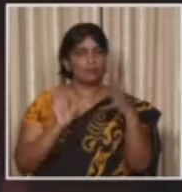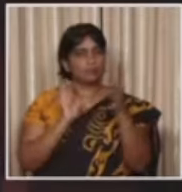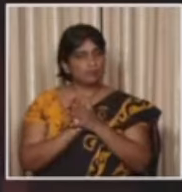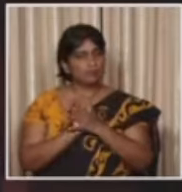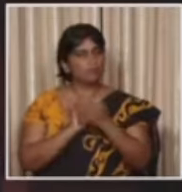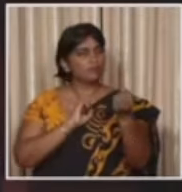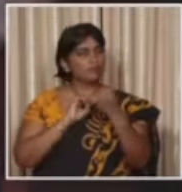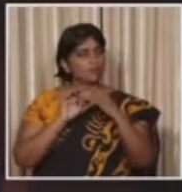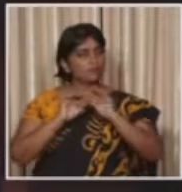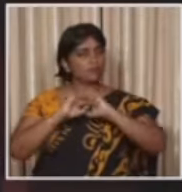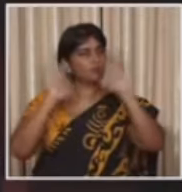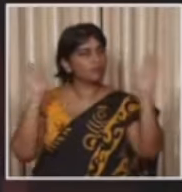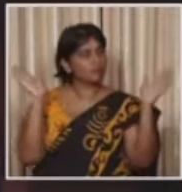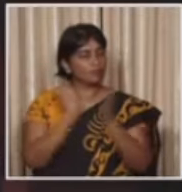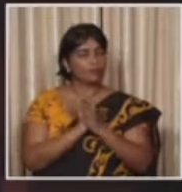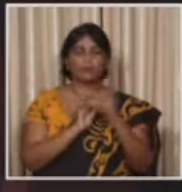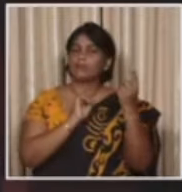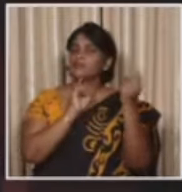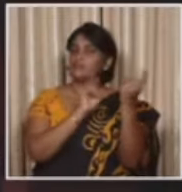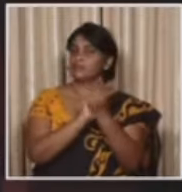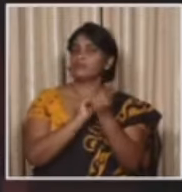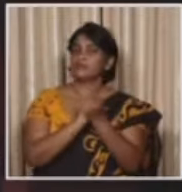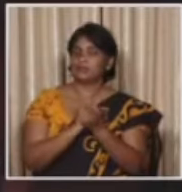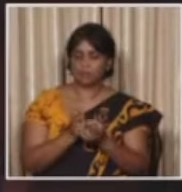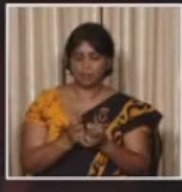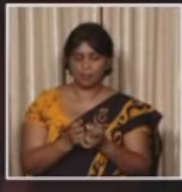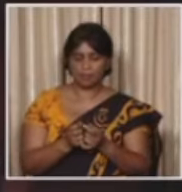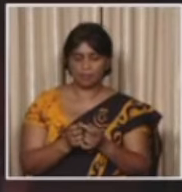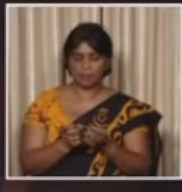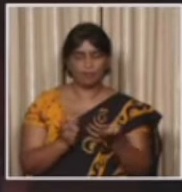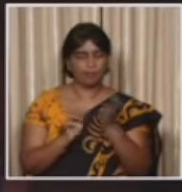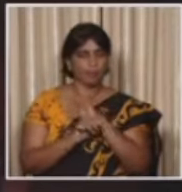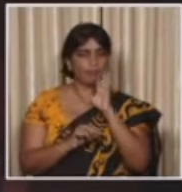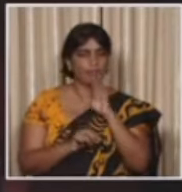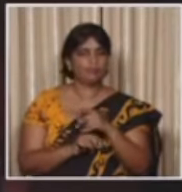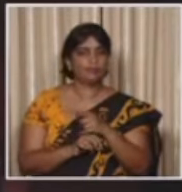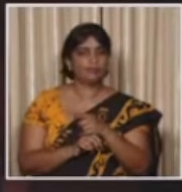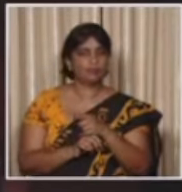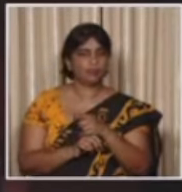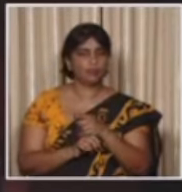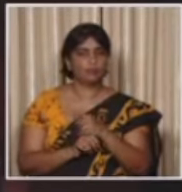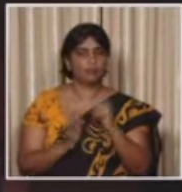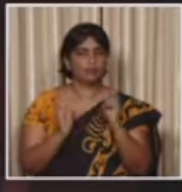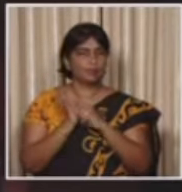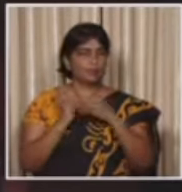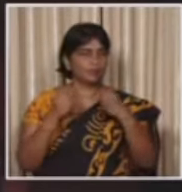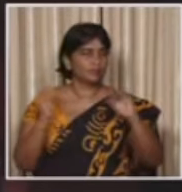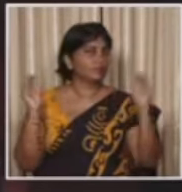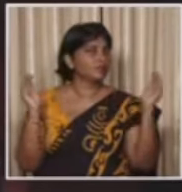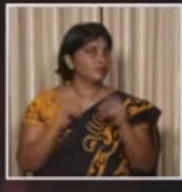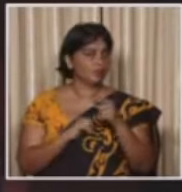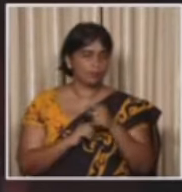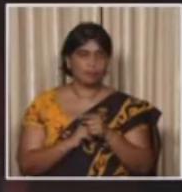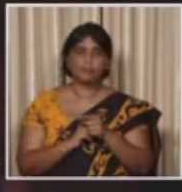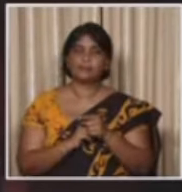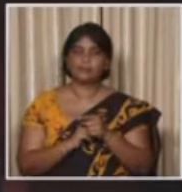කරලා තමයි මුළු සමූහයත් එක්කම කතා කරන්නේ. එතකොට පහුගිය දවස්වල තිබුණා ශුද්‍ර කුඩාහ මධ්‍ය